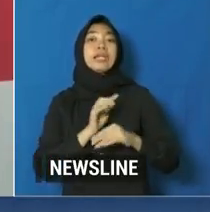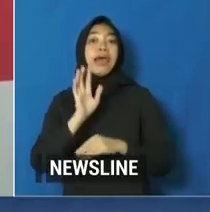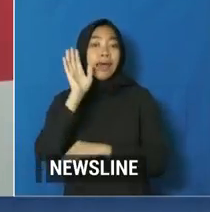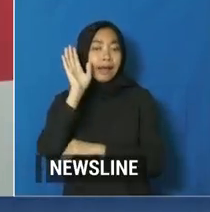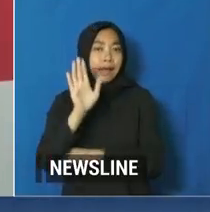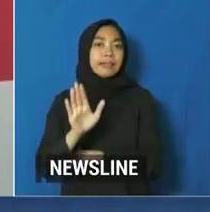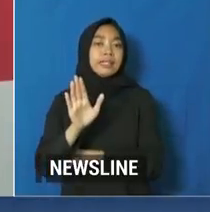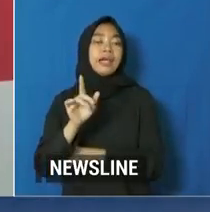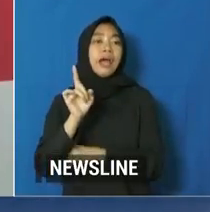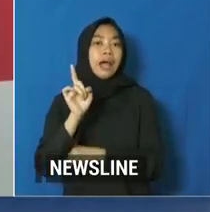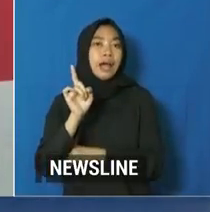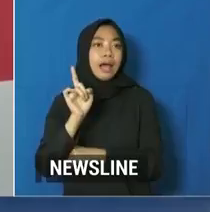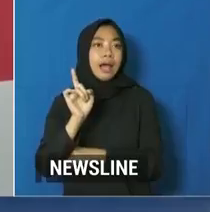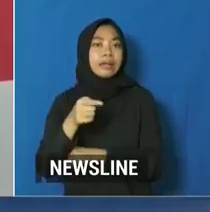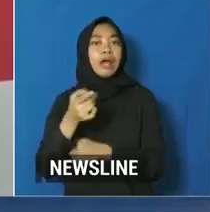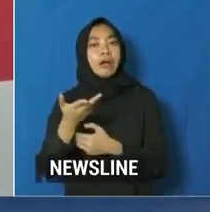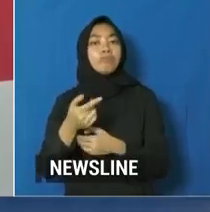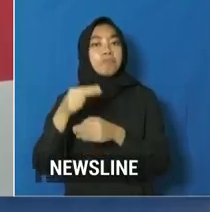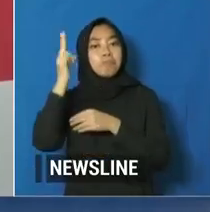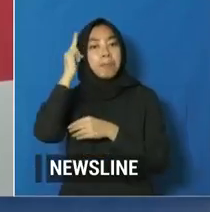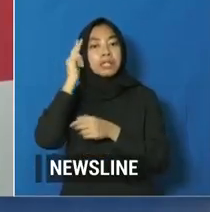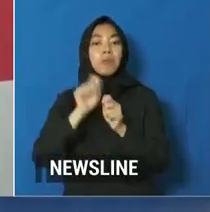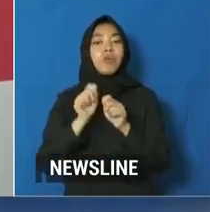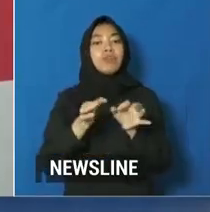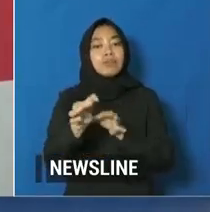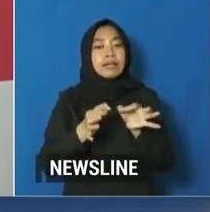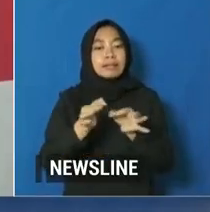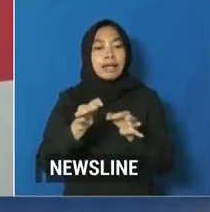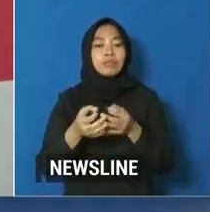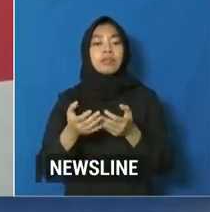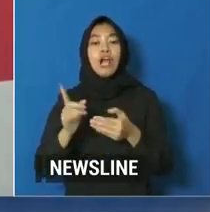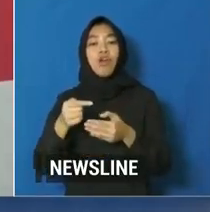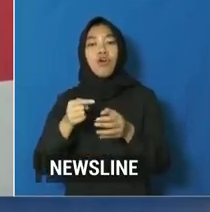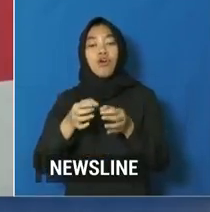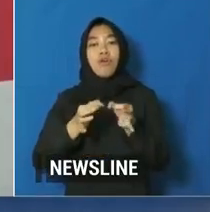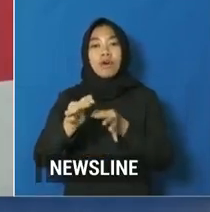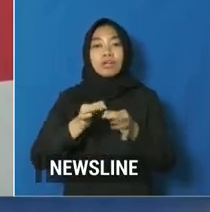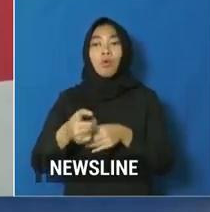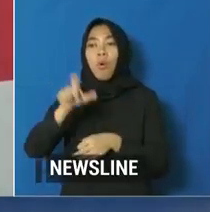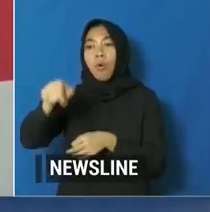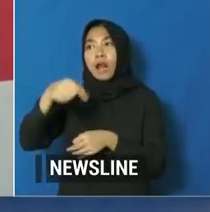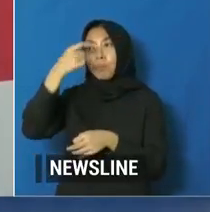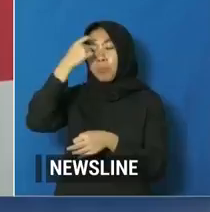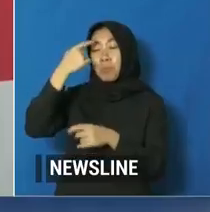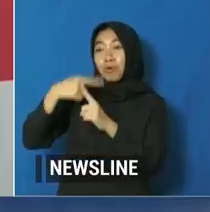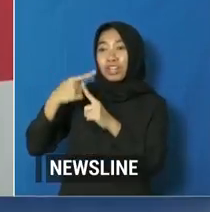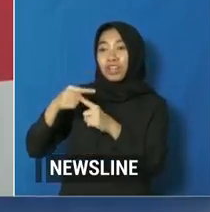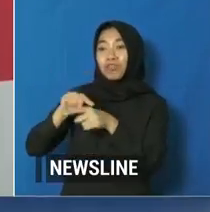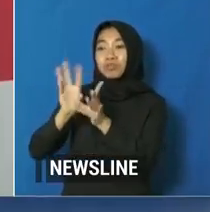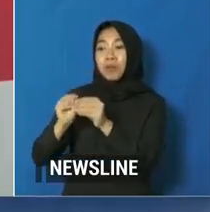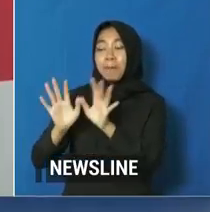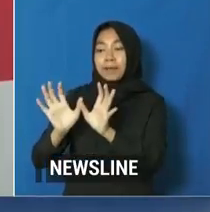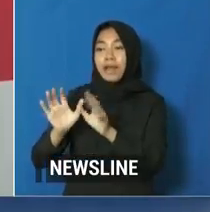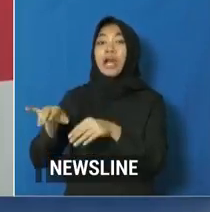dengan penambahan sarana rawat inap apabila memang pasien itu pada kondisi sakit